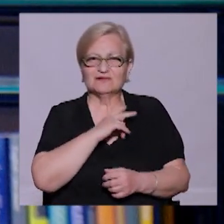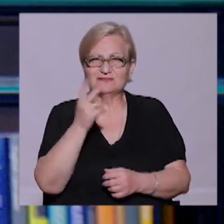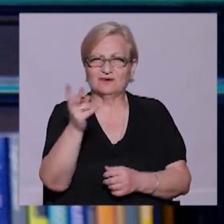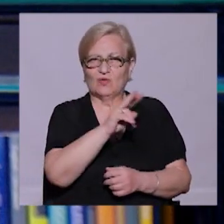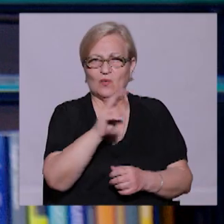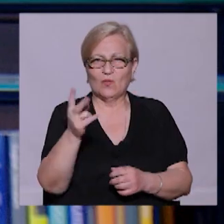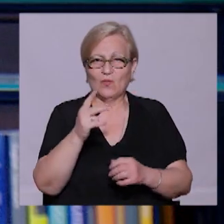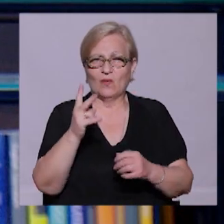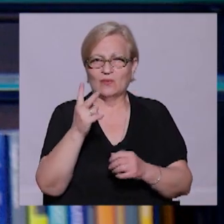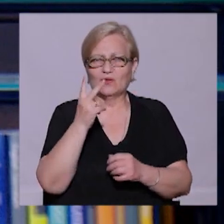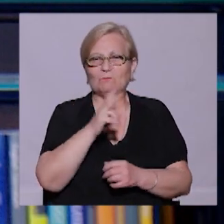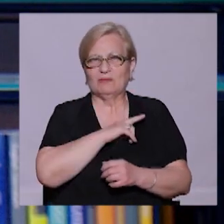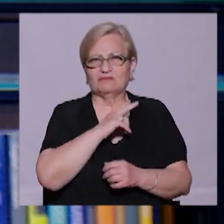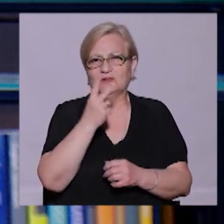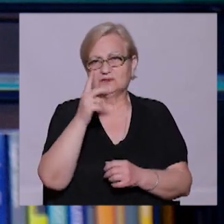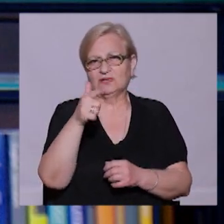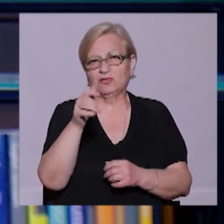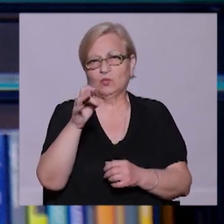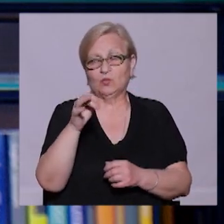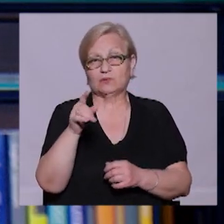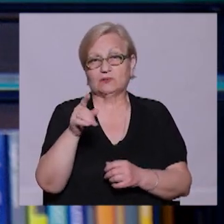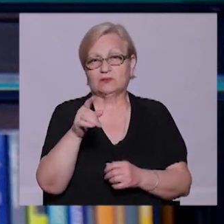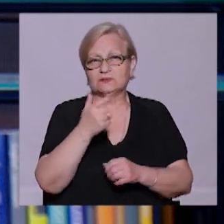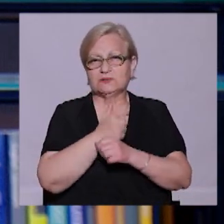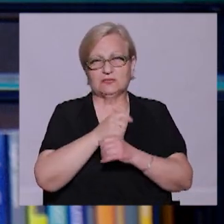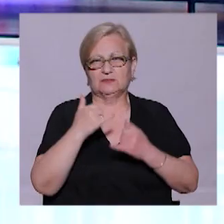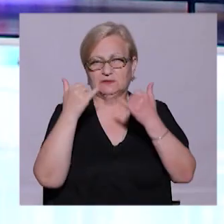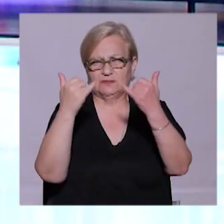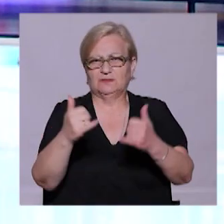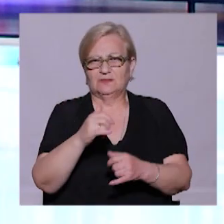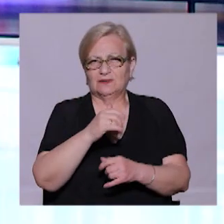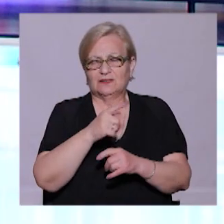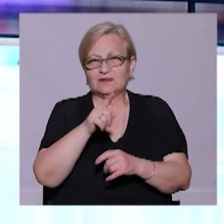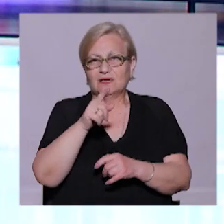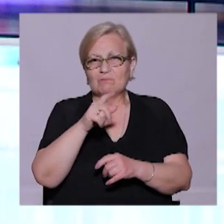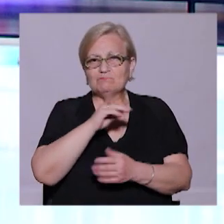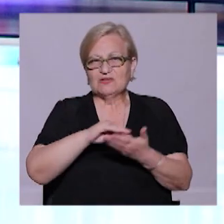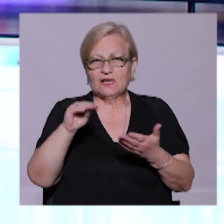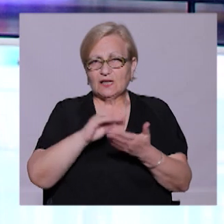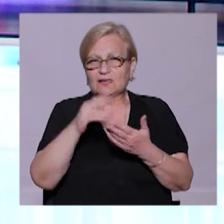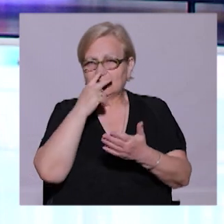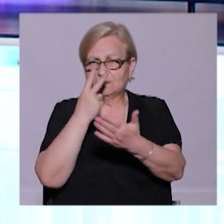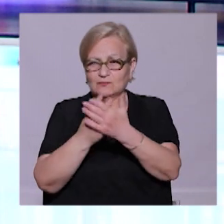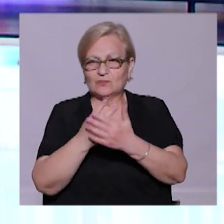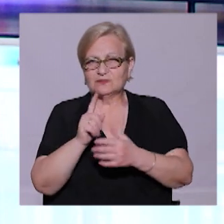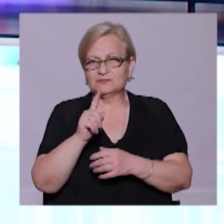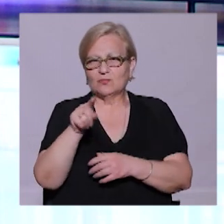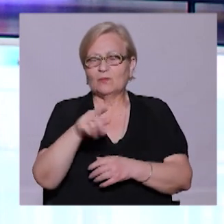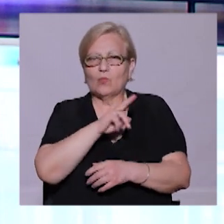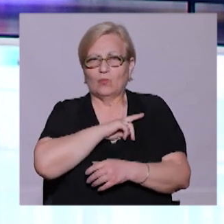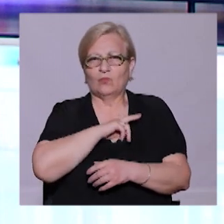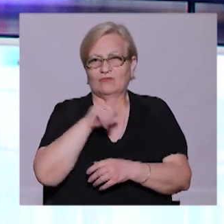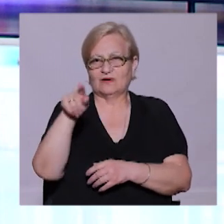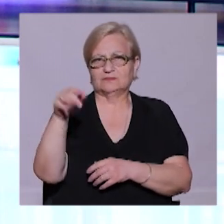შორის გამოსრესილი მეფე გიორგი როგორ ამჟღავნებს თავის დამოკიდებულებას ამ მეფე გიორგის მიმართ რომელმაც ხათა